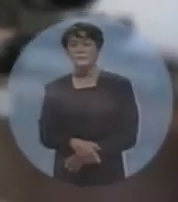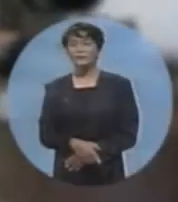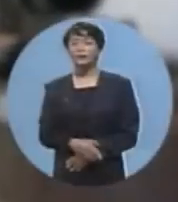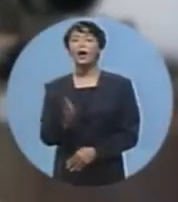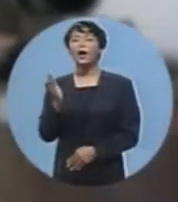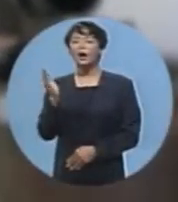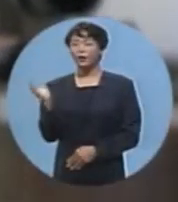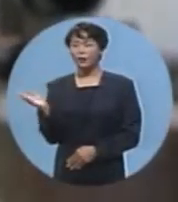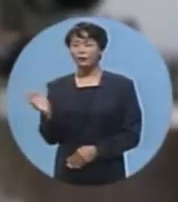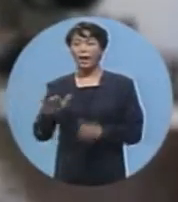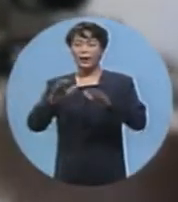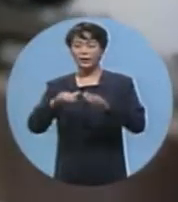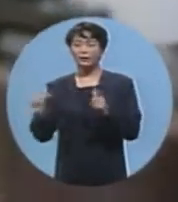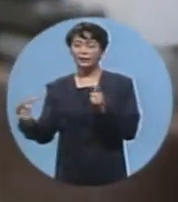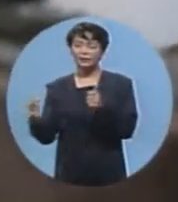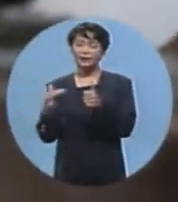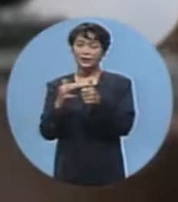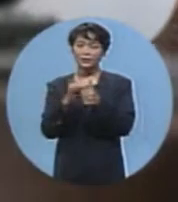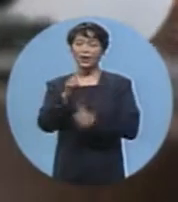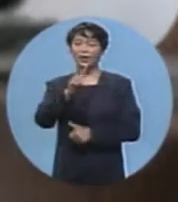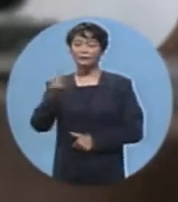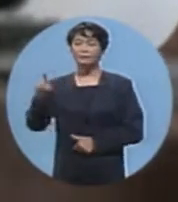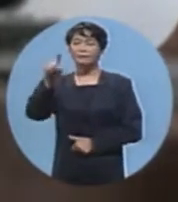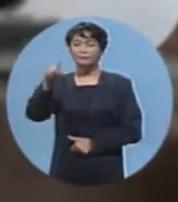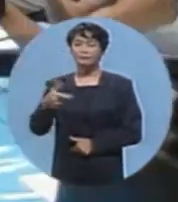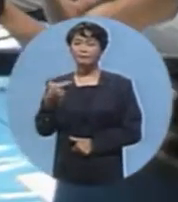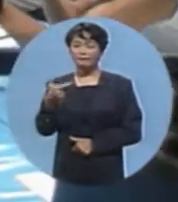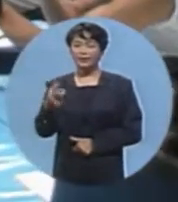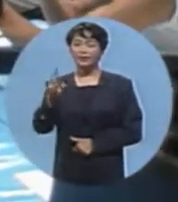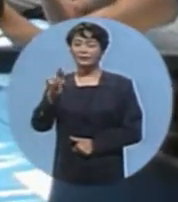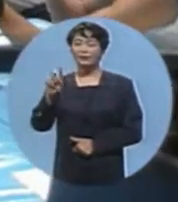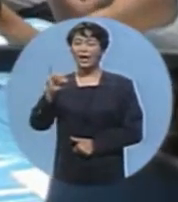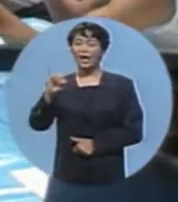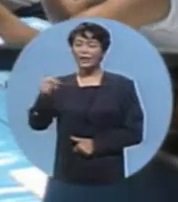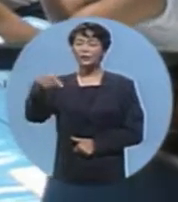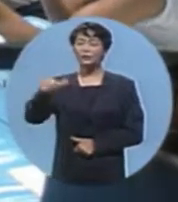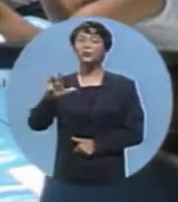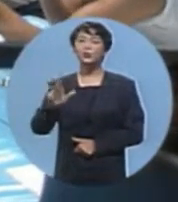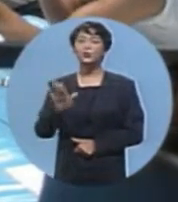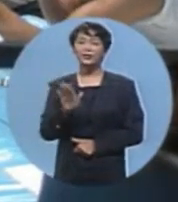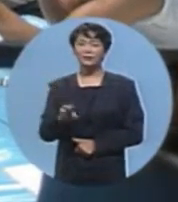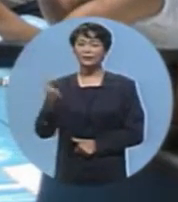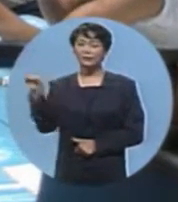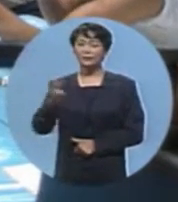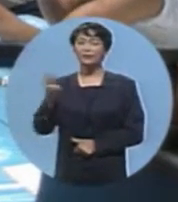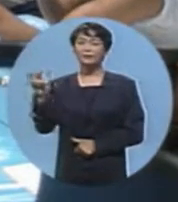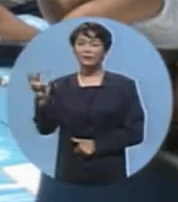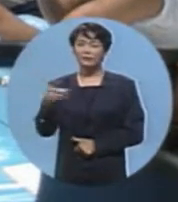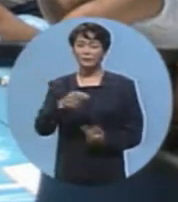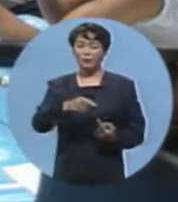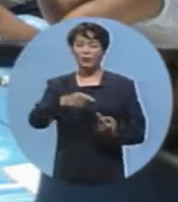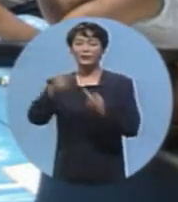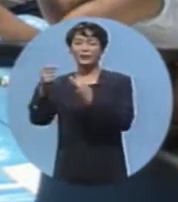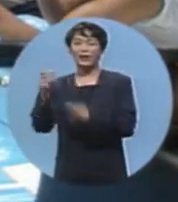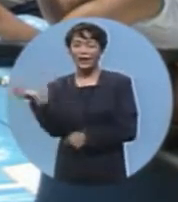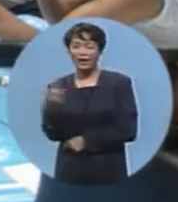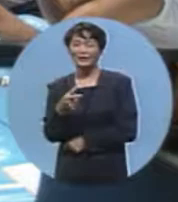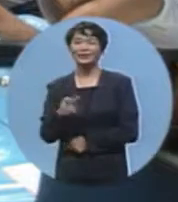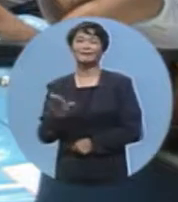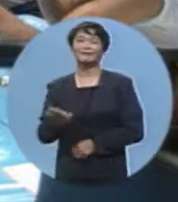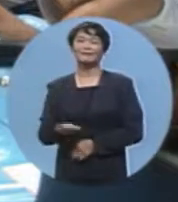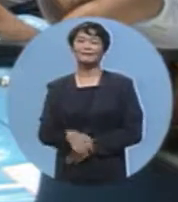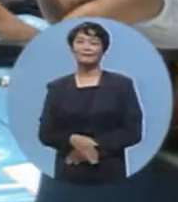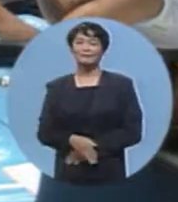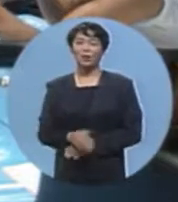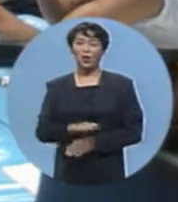これは今人気の高いビームライフルです。杉並区ではいち早くこれを取り入れたんですね。皆さん真剣な